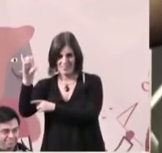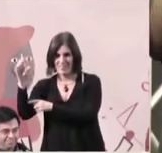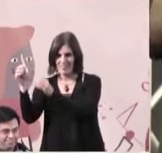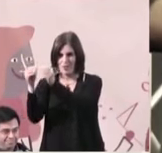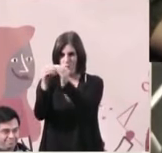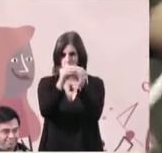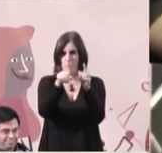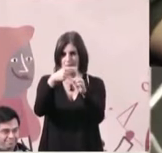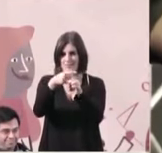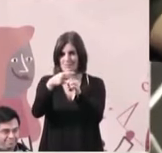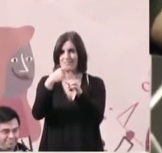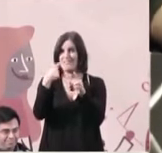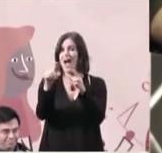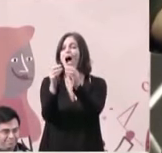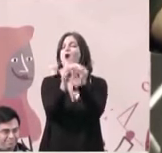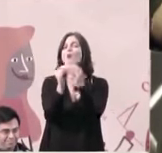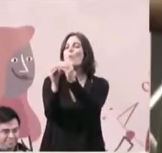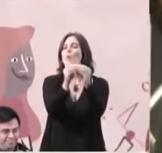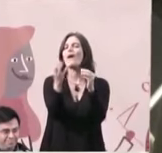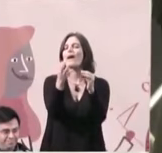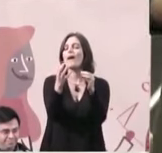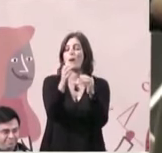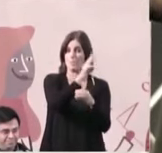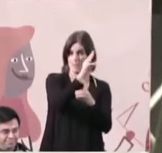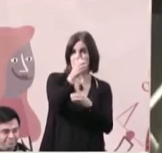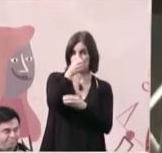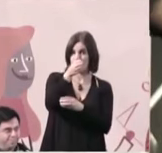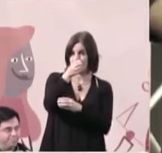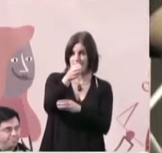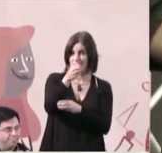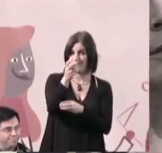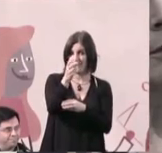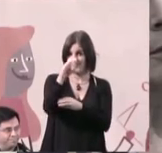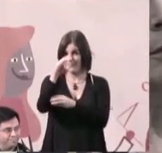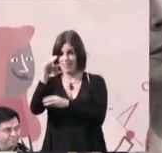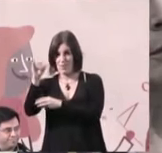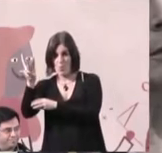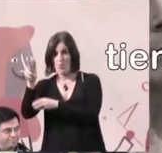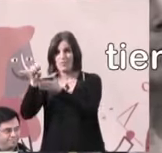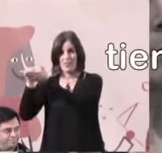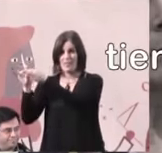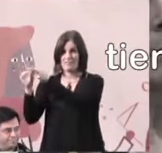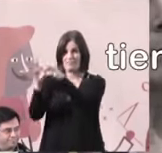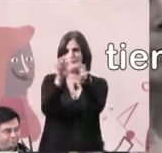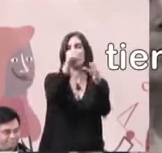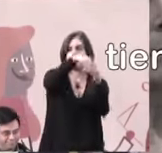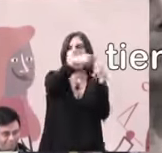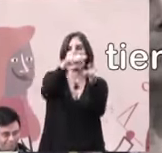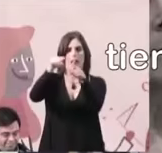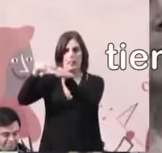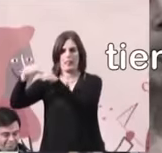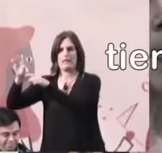verb, bueno, de l'expressió en comú. Partit Popular, Partit Socialista, Convergència i Unió, Ciutadans tenen diferències, tenen